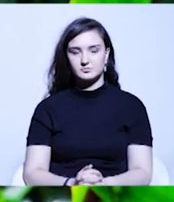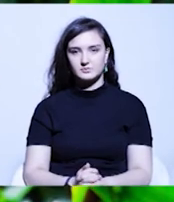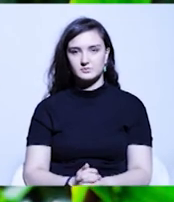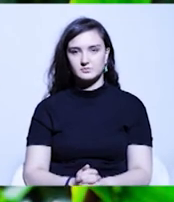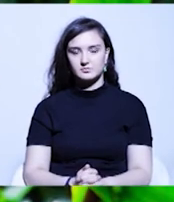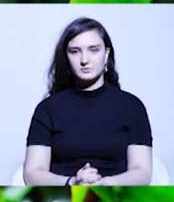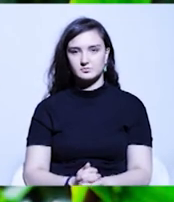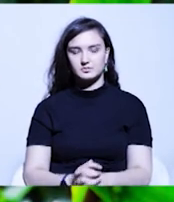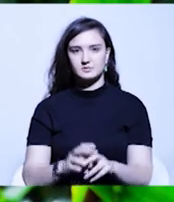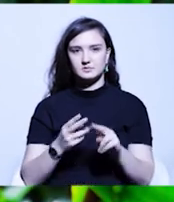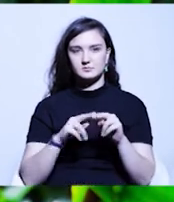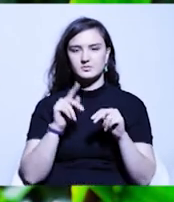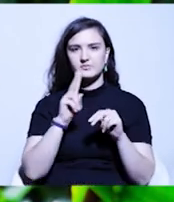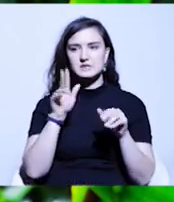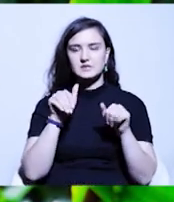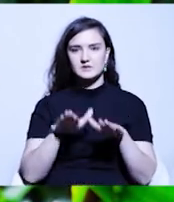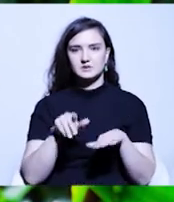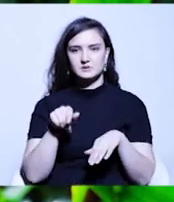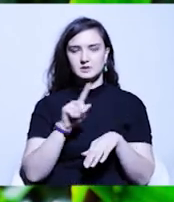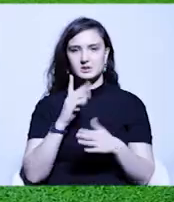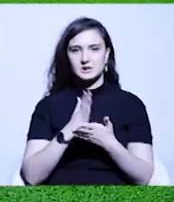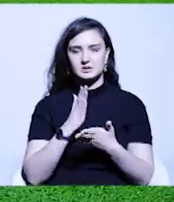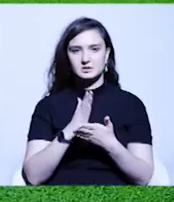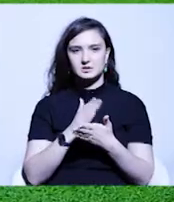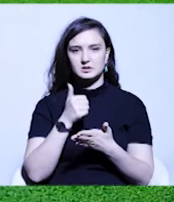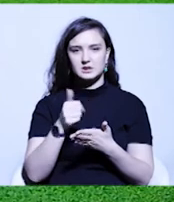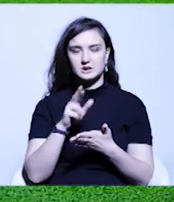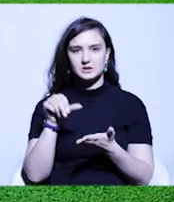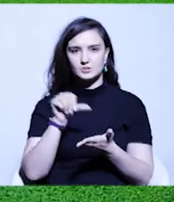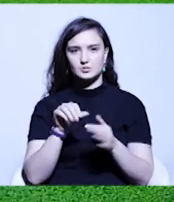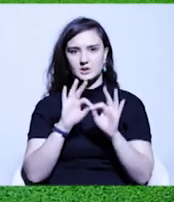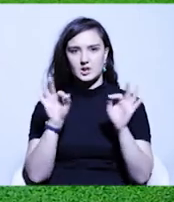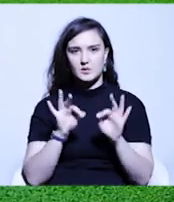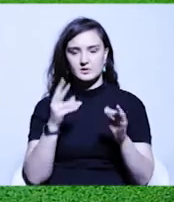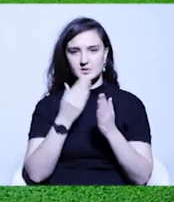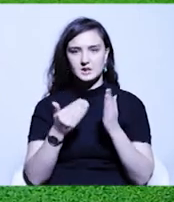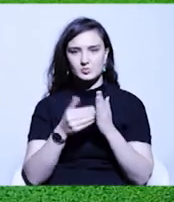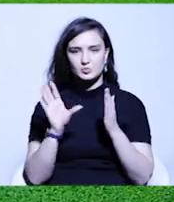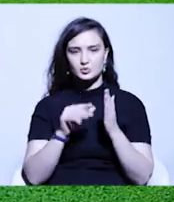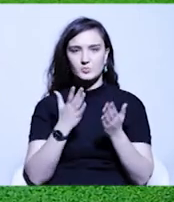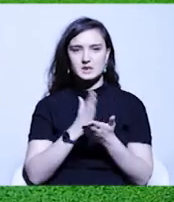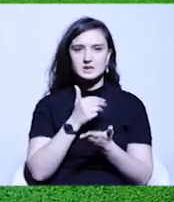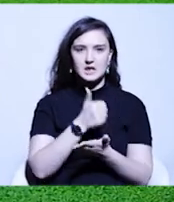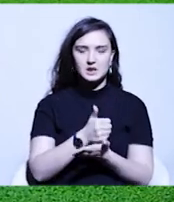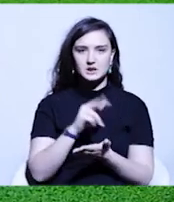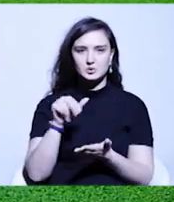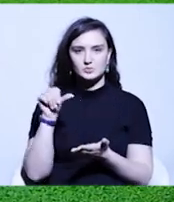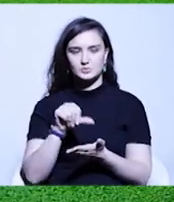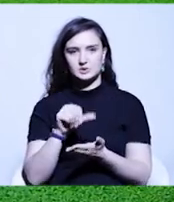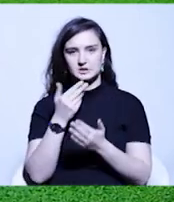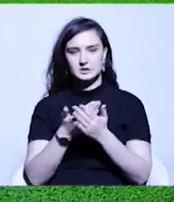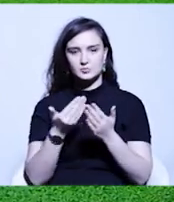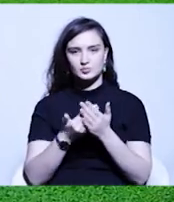ისმება კითხვა, ვინ წყვეტს რა არის კარგი და ცუდი ხელოვნების ნიმუში, რომელია კარგი და ცუდი ხელოვნების